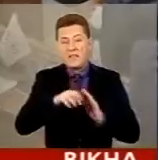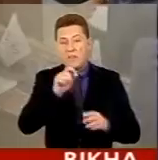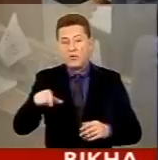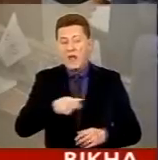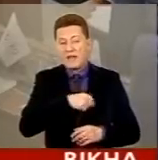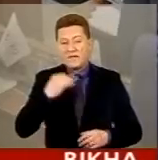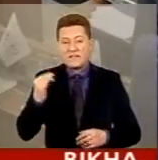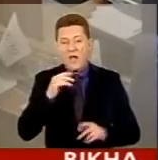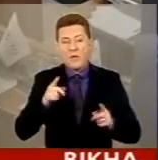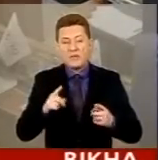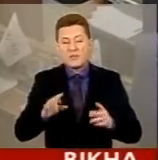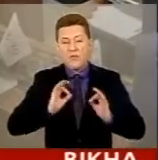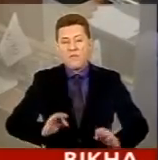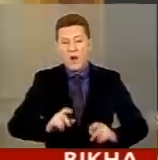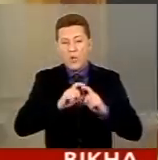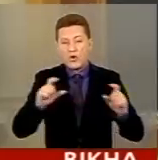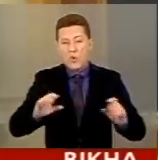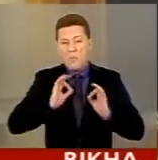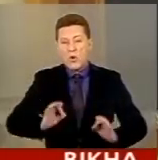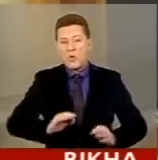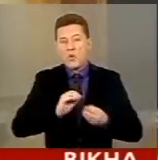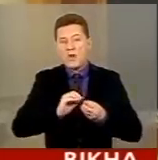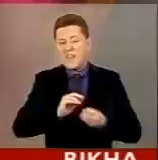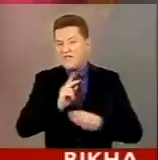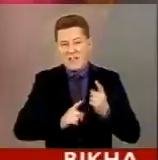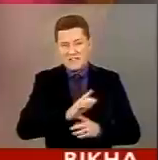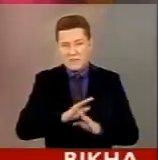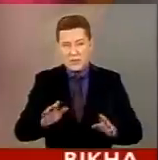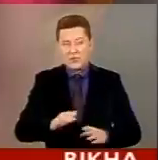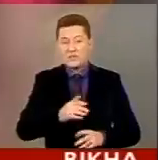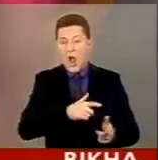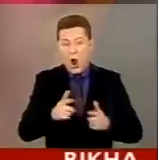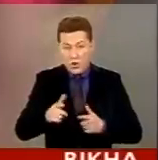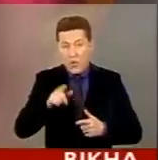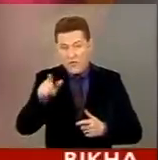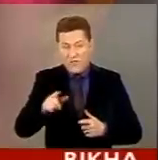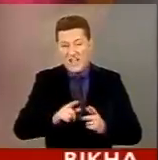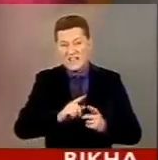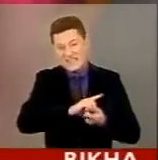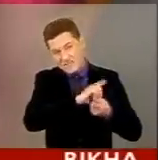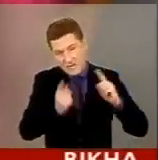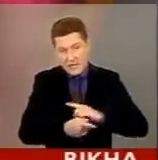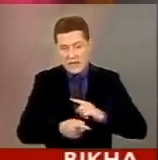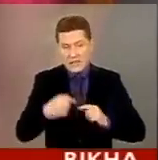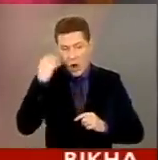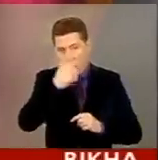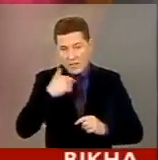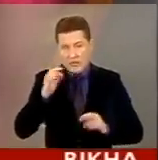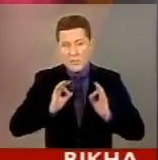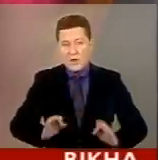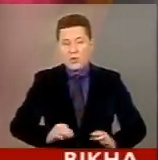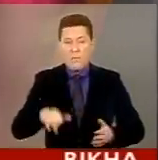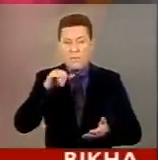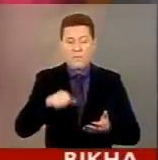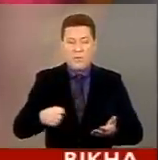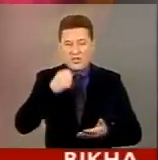структурі прокуратури прокурори не змінюються. Чи готові ви змінити обличчя прокуратури, поставити нових незалежних